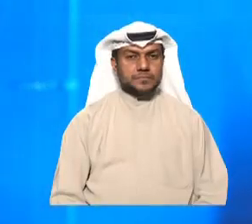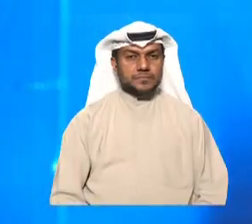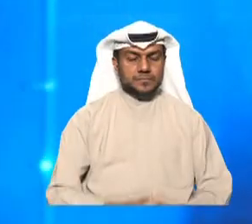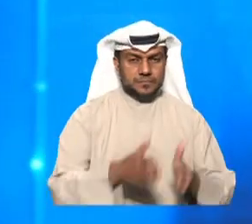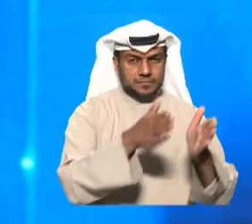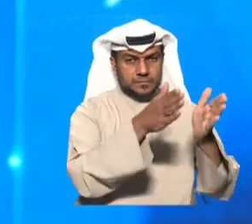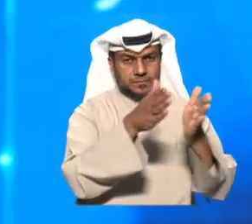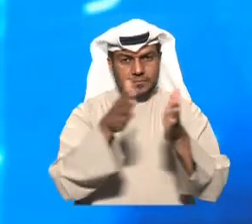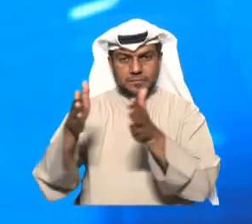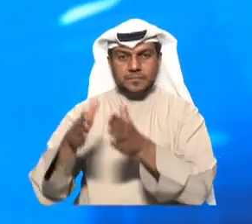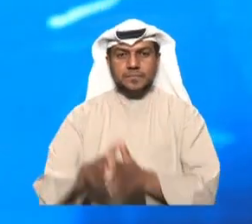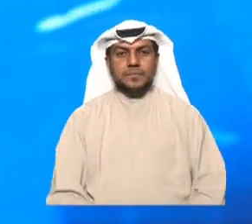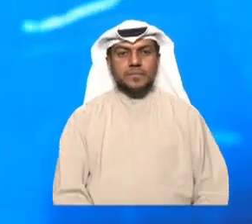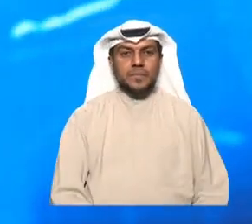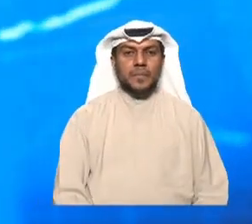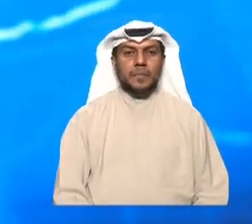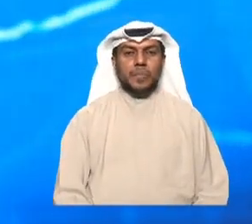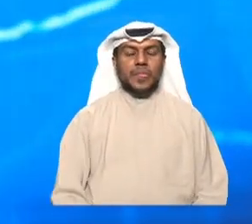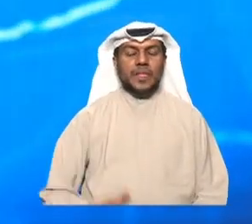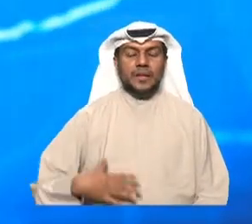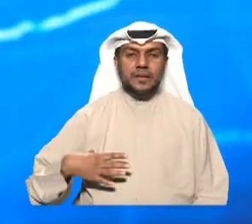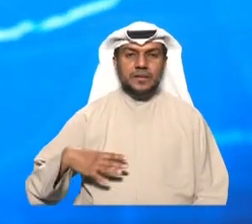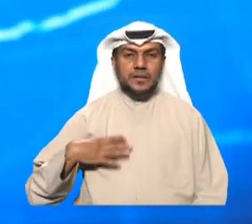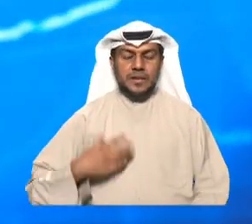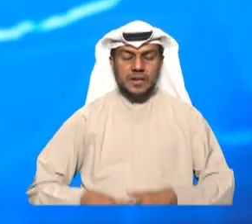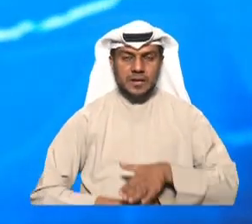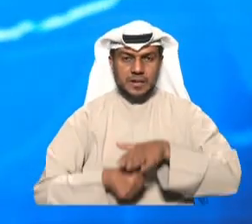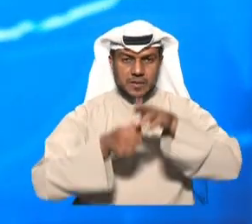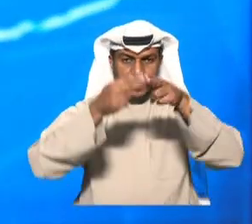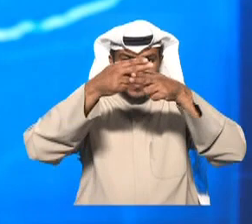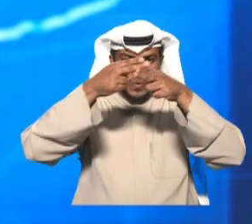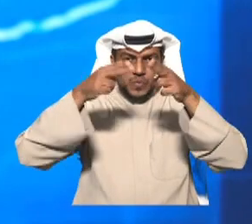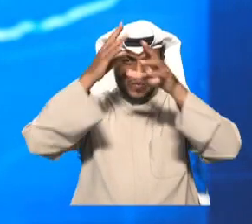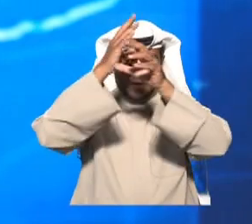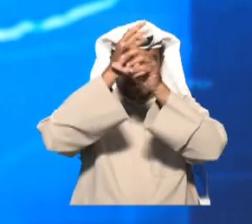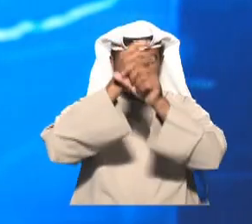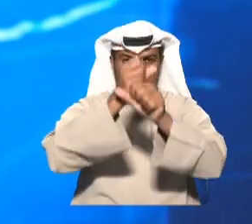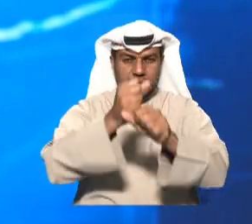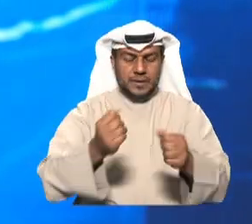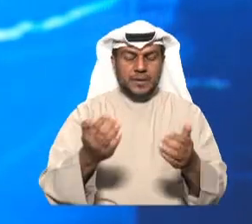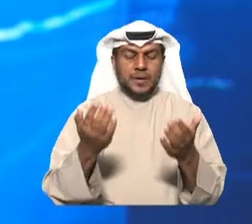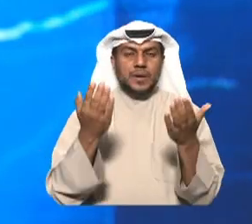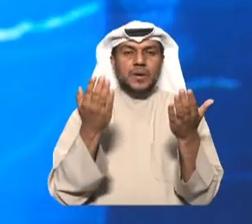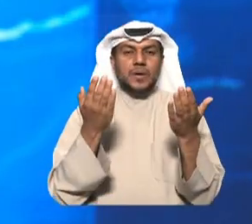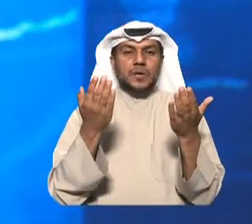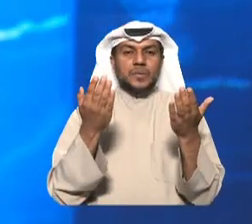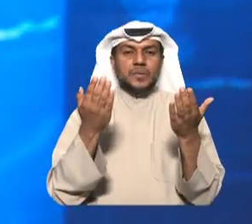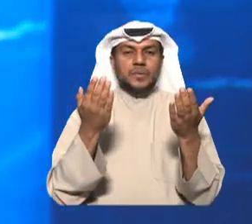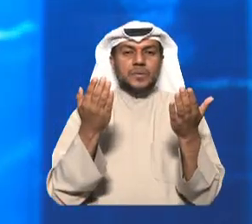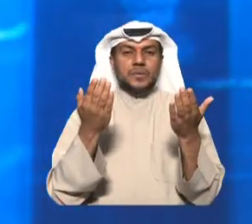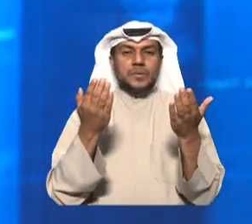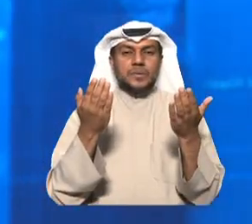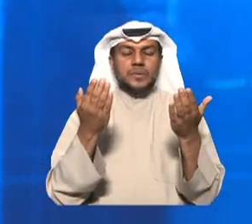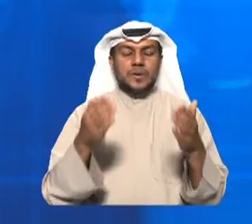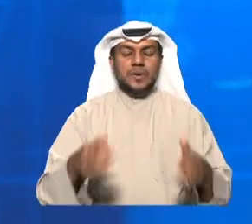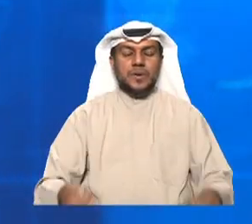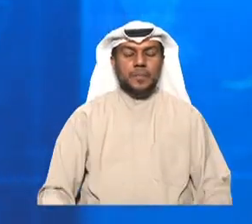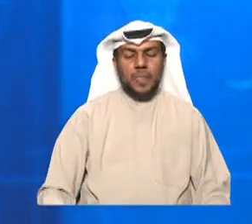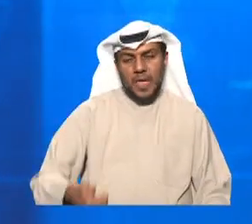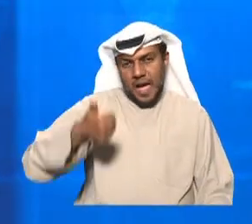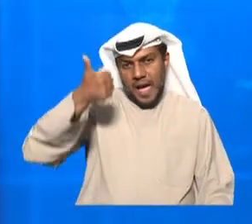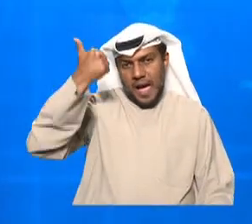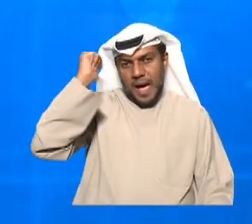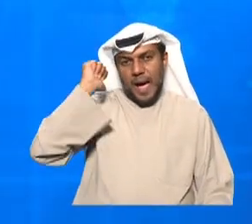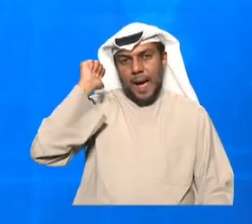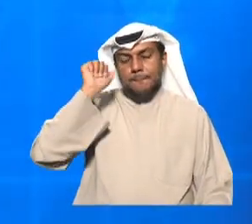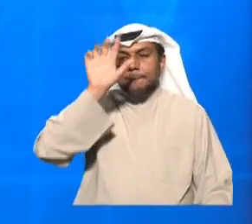تحت رعاية حضرة صاحب السمو أمير البلاد الشيخ صباح الأحمد الجابر صباح حفظه الله ورعاه، أقيمت مساء أمس